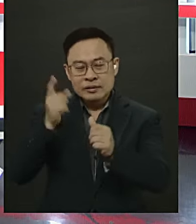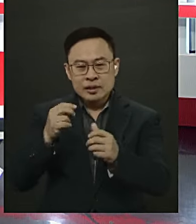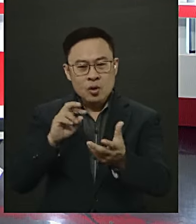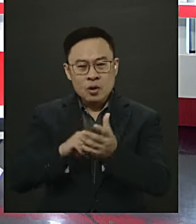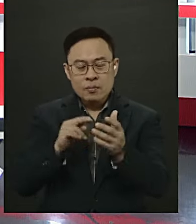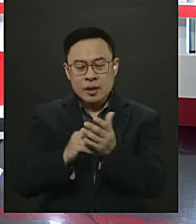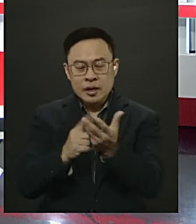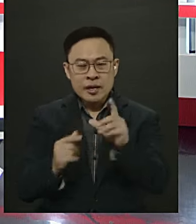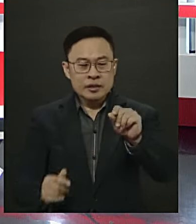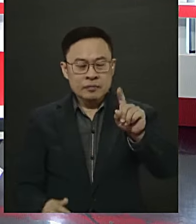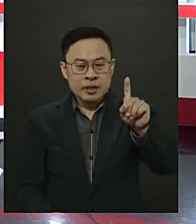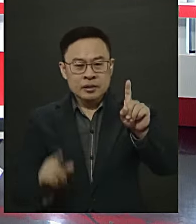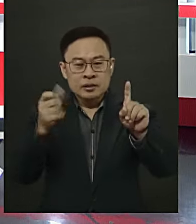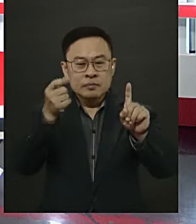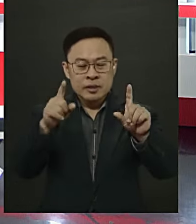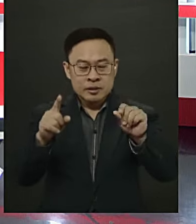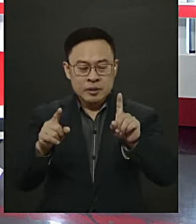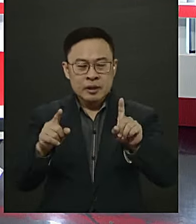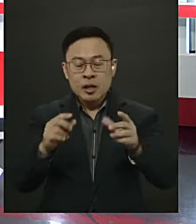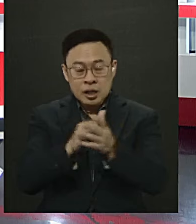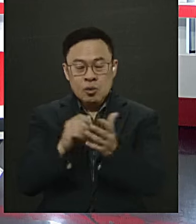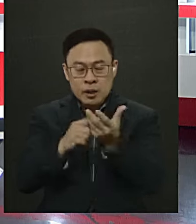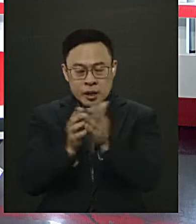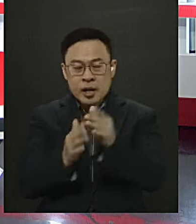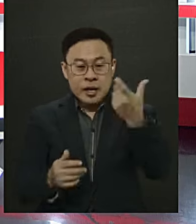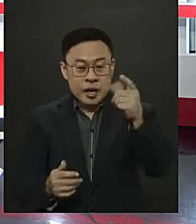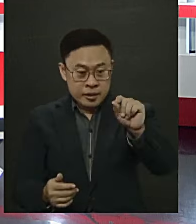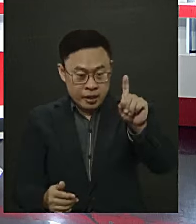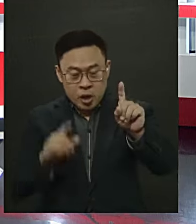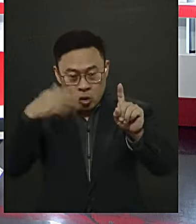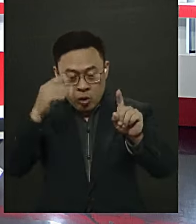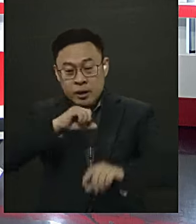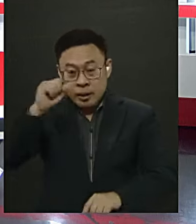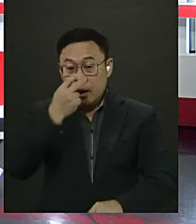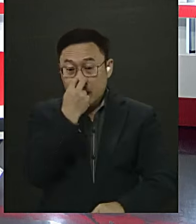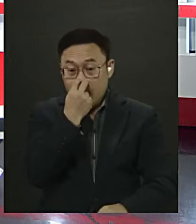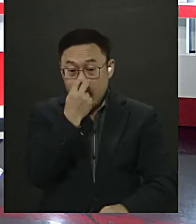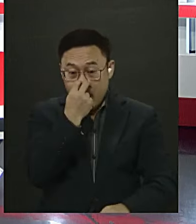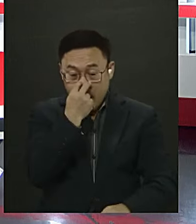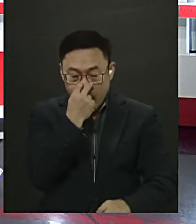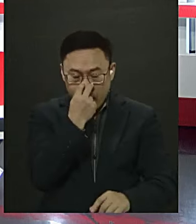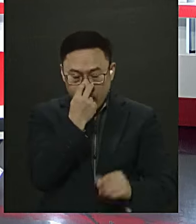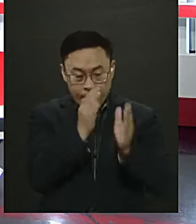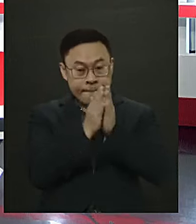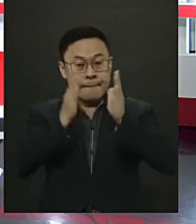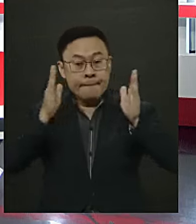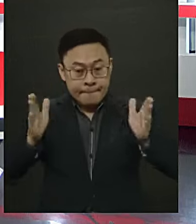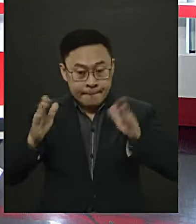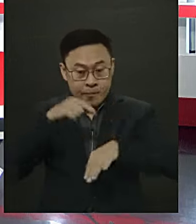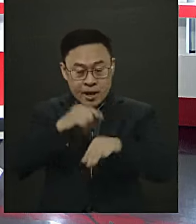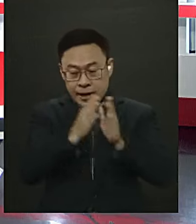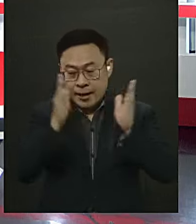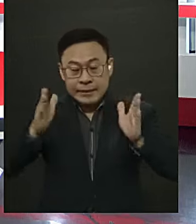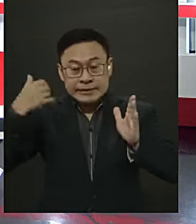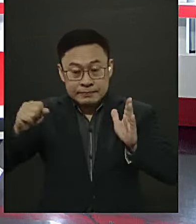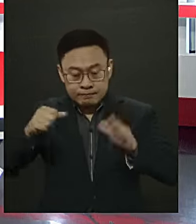ใครถึงก่อนถูกไหมแต่พอเป็นแมตช์พิเศษเนี่ยเขาระบุเวลาไปเลยคือ10นาทีตีกันไปเลยใครแต้มนำก็ชนะไป